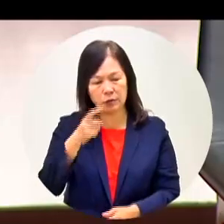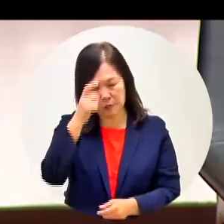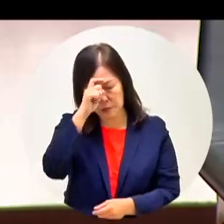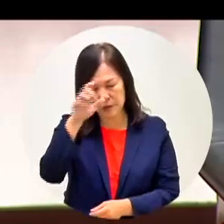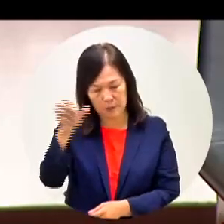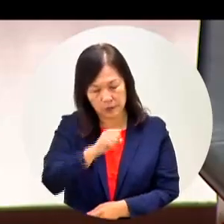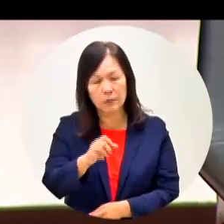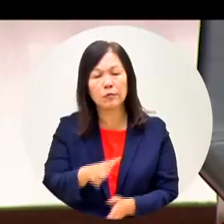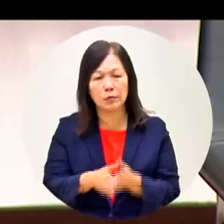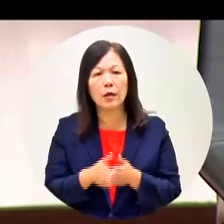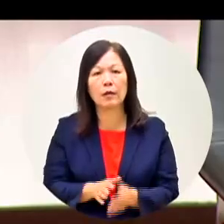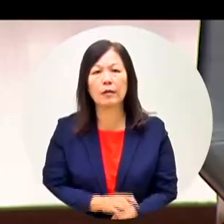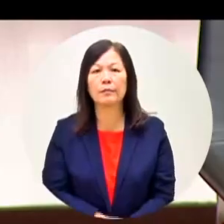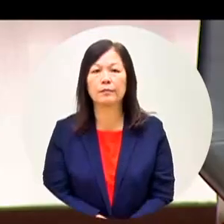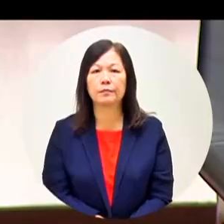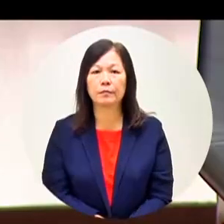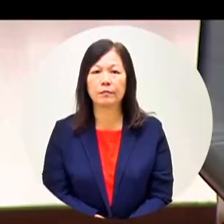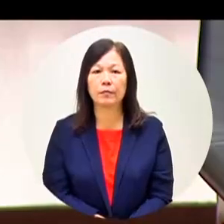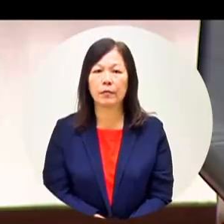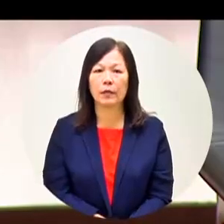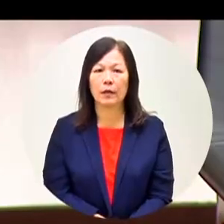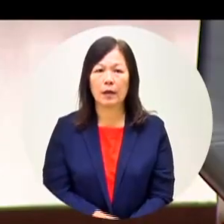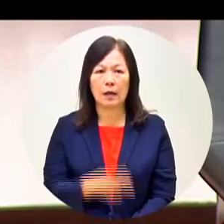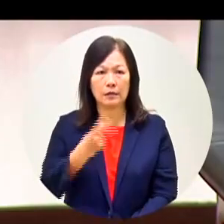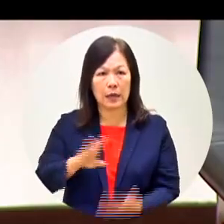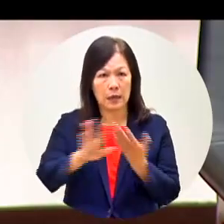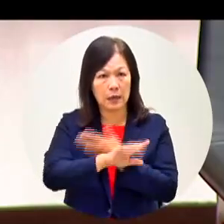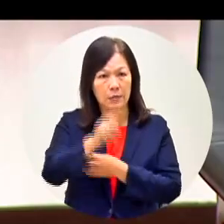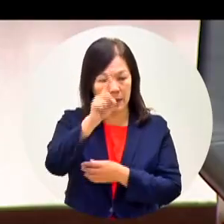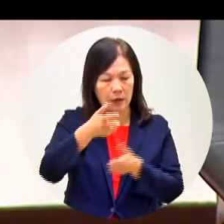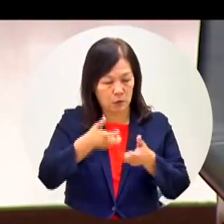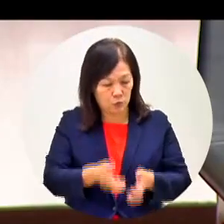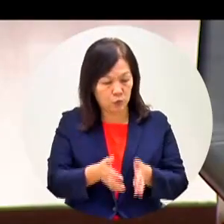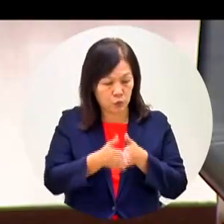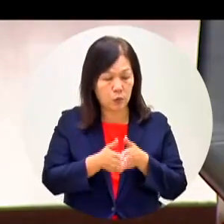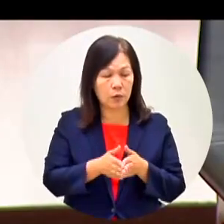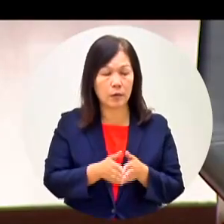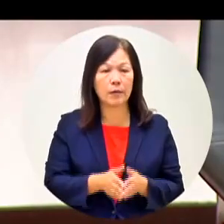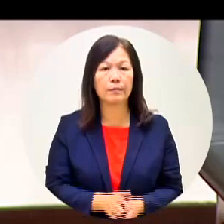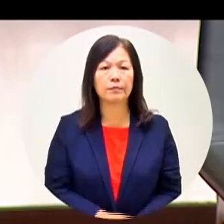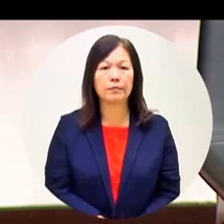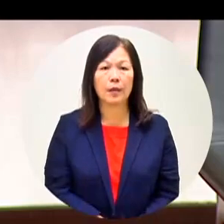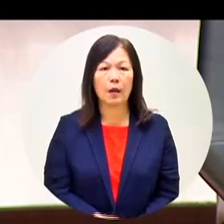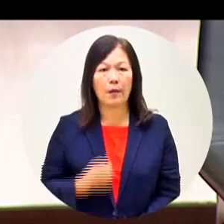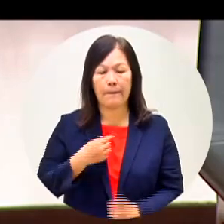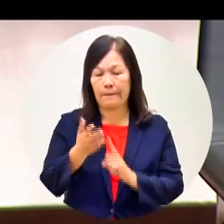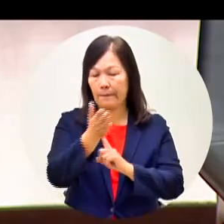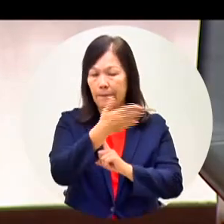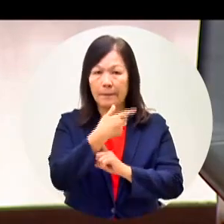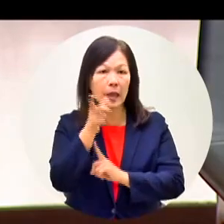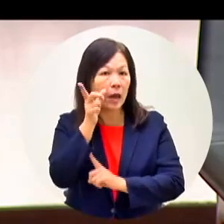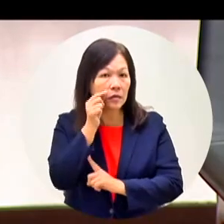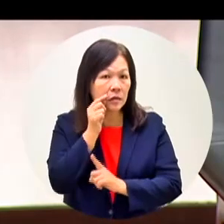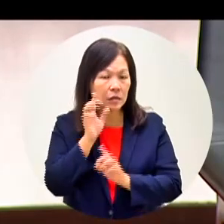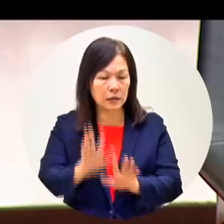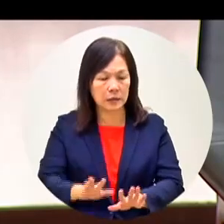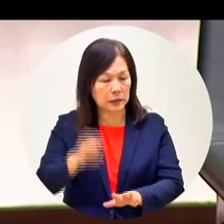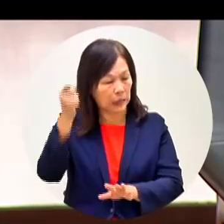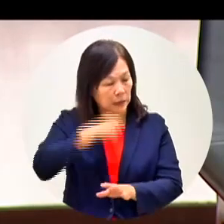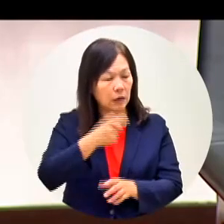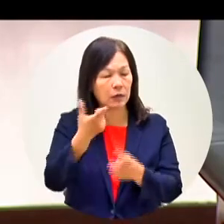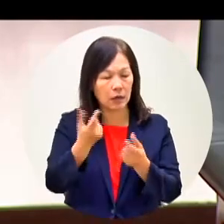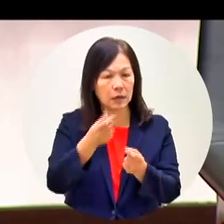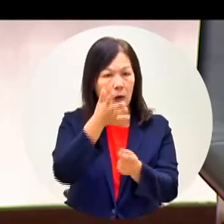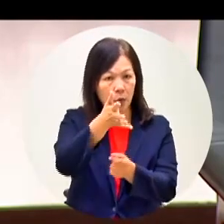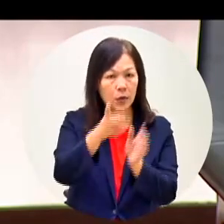另外有一个很重要的事情，我们迄今今天早上本席也询问了我们的韩市长，我要求